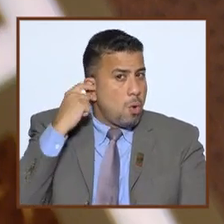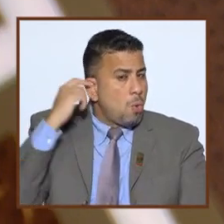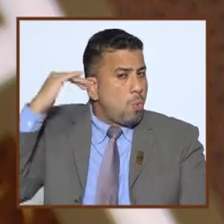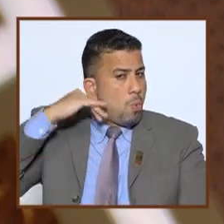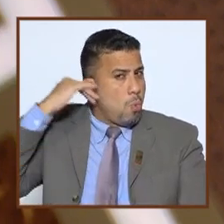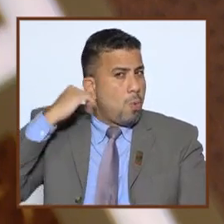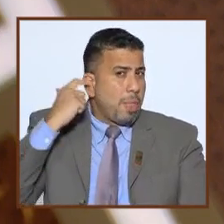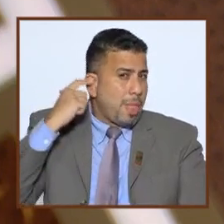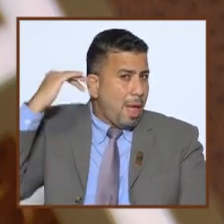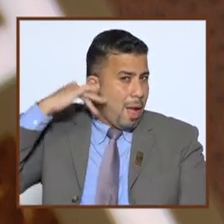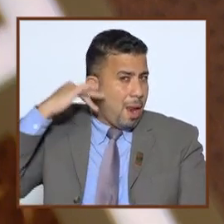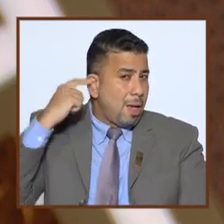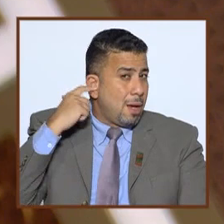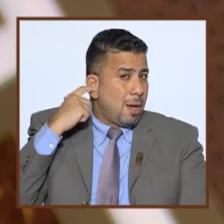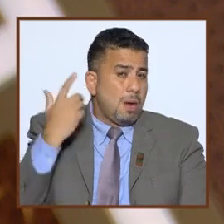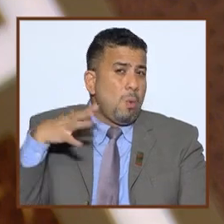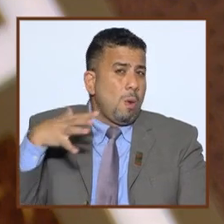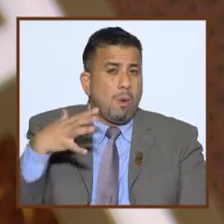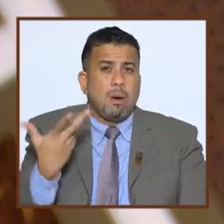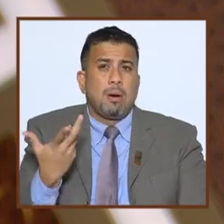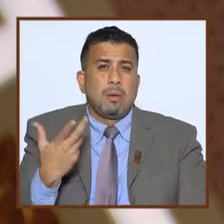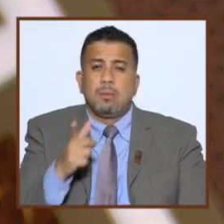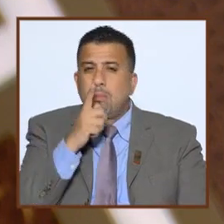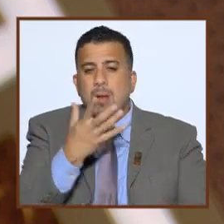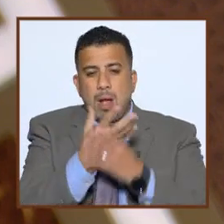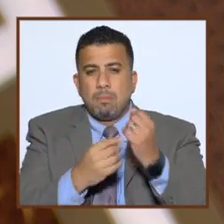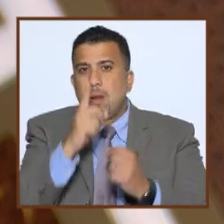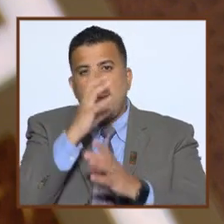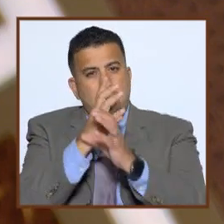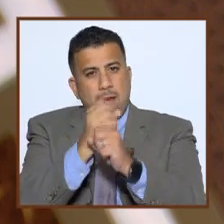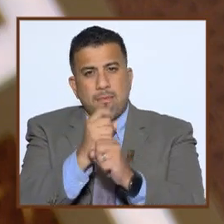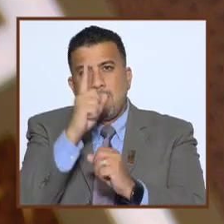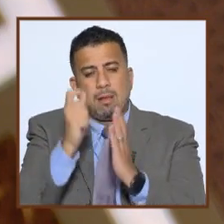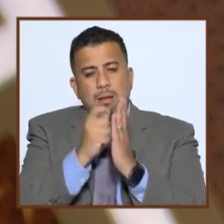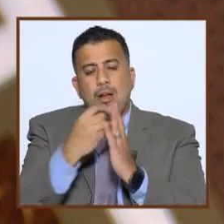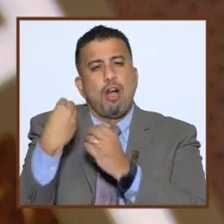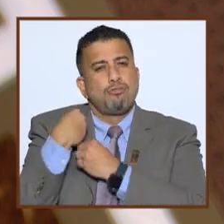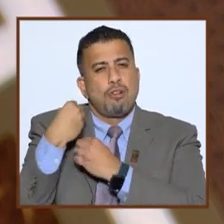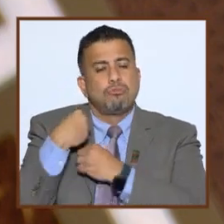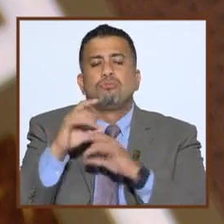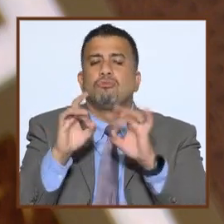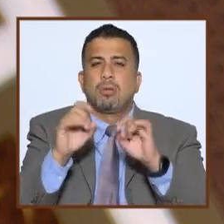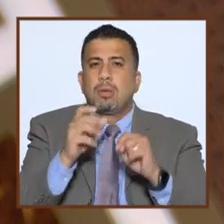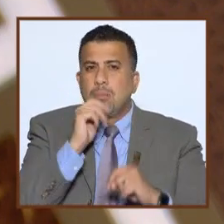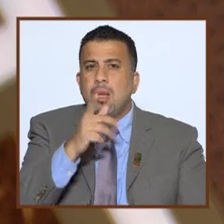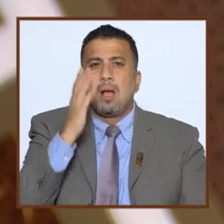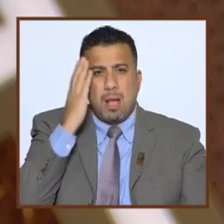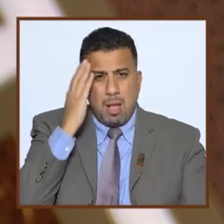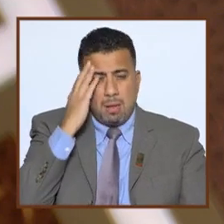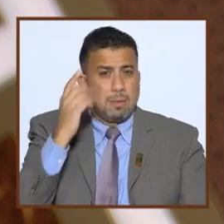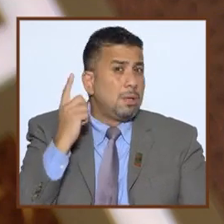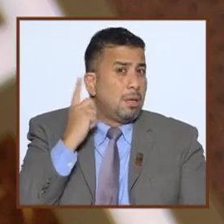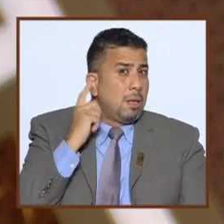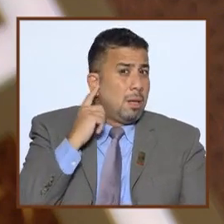الداخلي اختي الفاضله امه الله شاف الله بنتك وعافاها وكتب الله اجرها اختلف هذا انا اعرف انا ناس